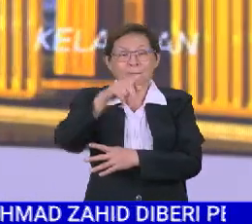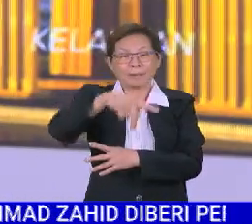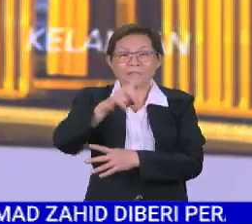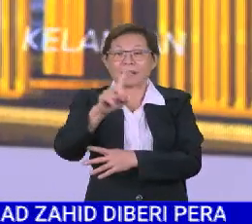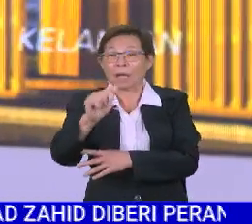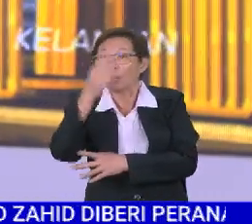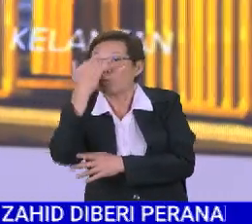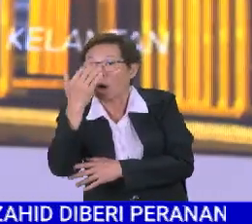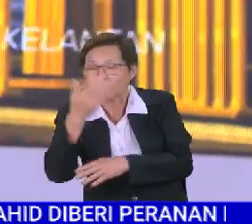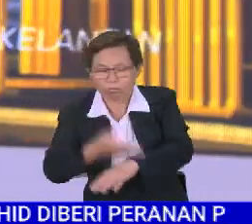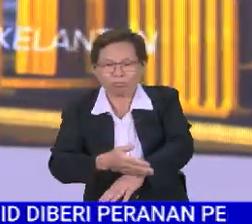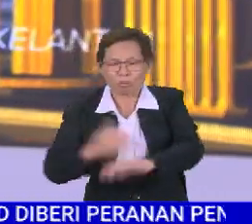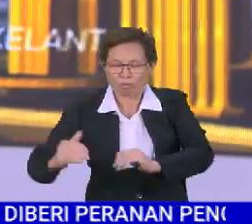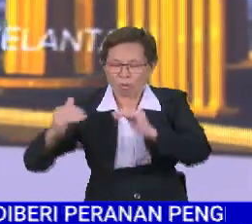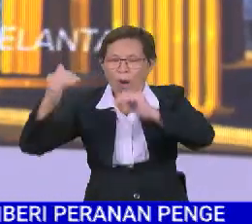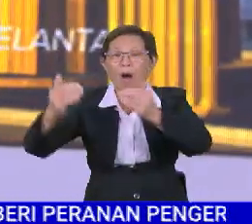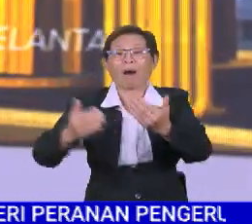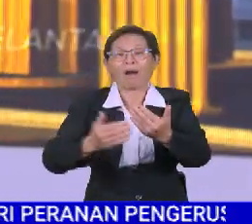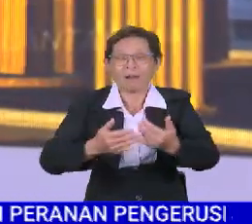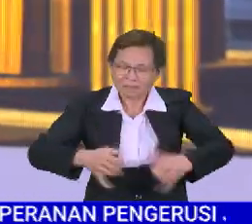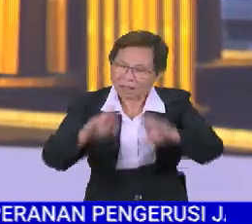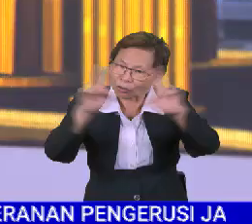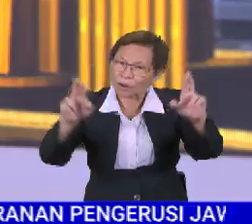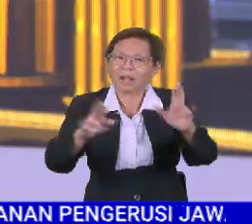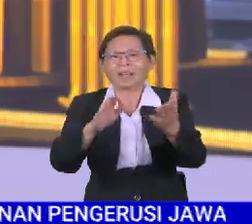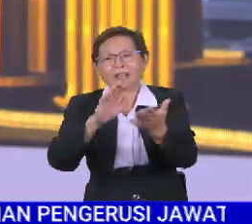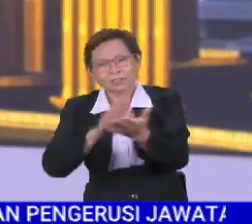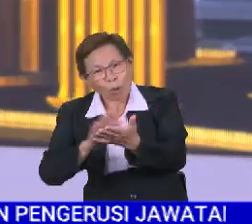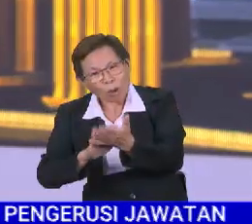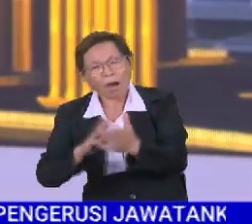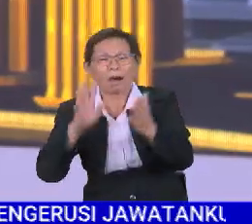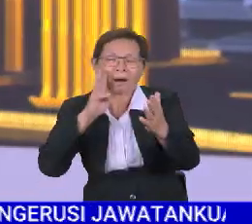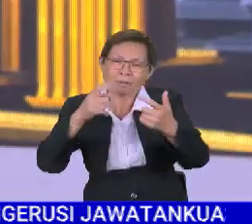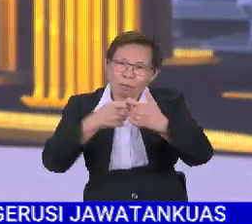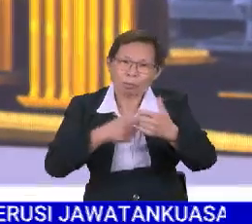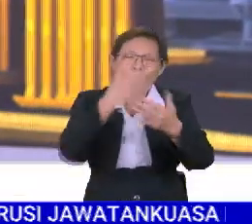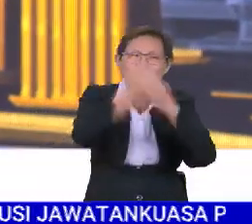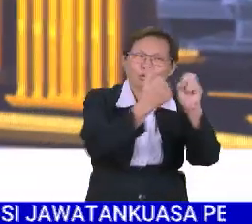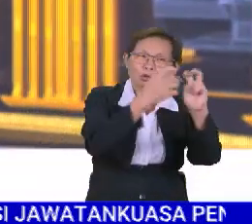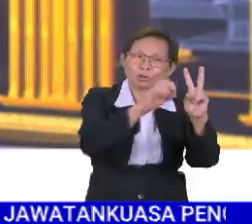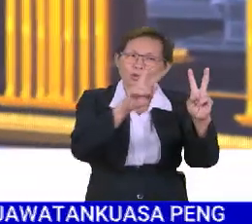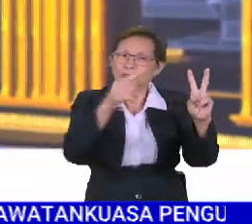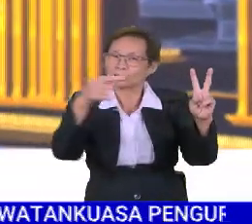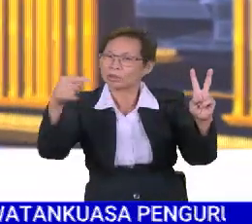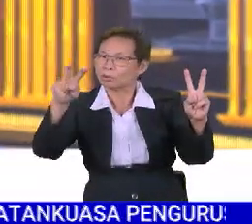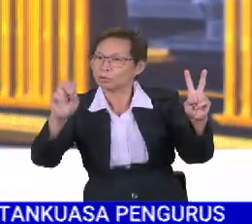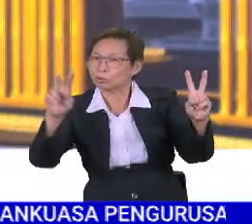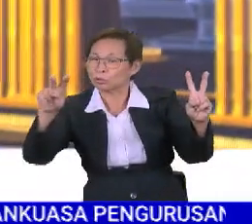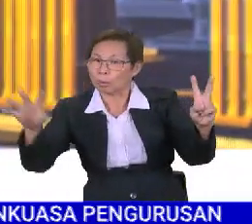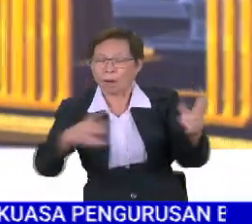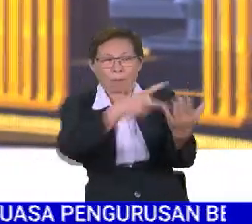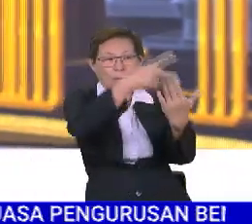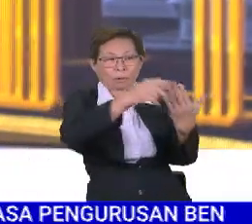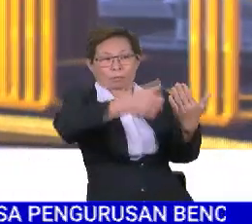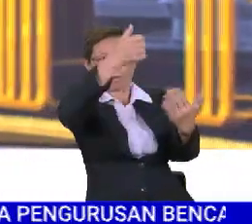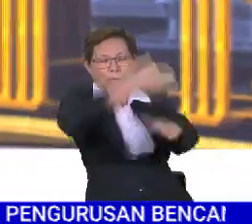bagi menaik taraf kemudahan di Pulau ciuman untuk tempo 2021 sehingga tahun 2024 antara Project yang menjadi keutamaan